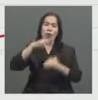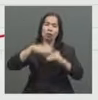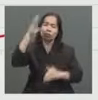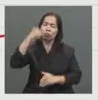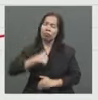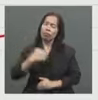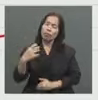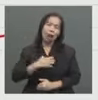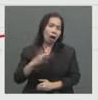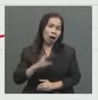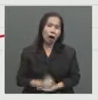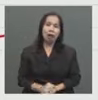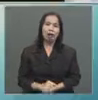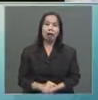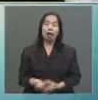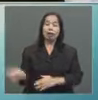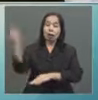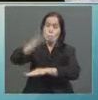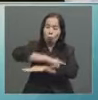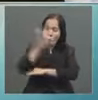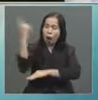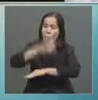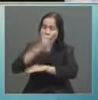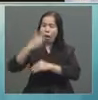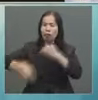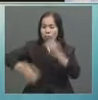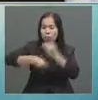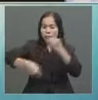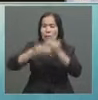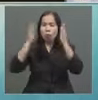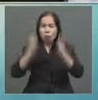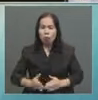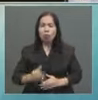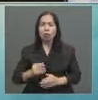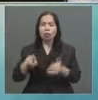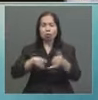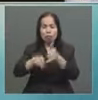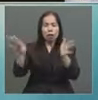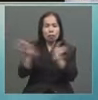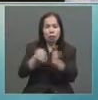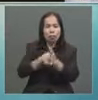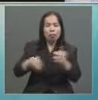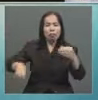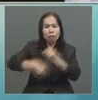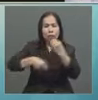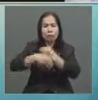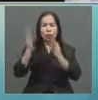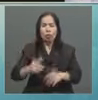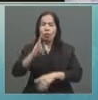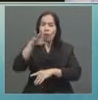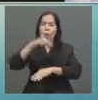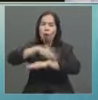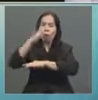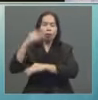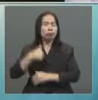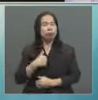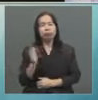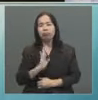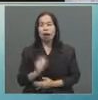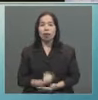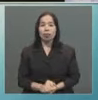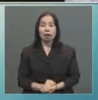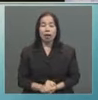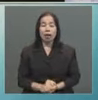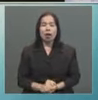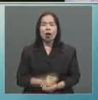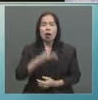อยกว่านะครับในรายละเอียดของ120คนนี้มาจากไหนบ้างนะครับก็แบ่งเป็น